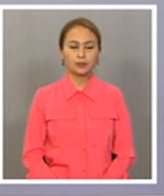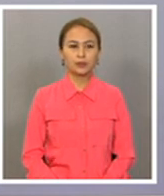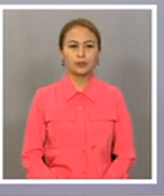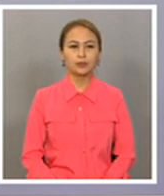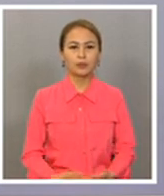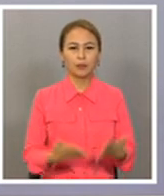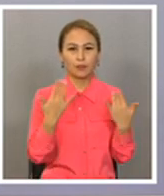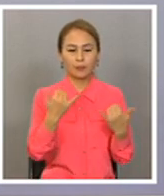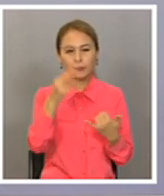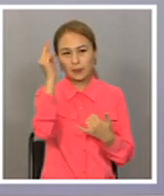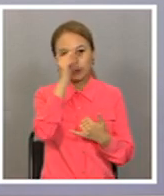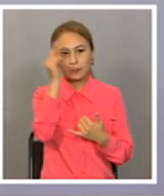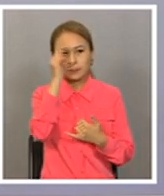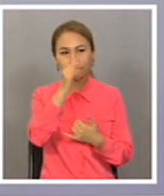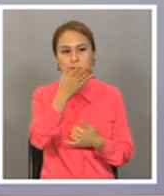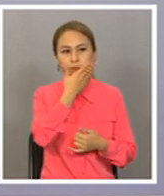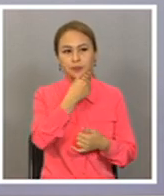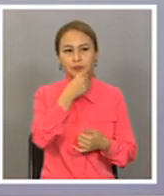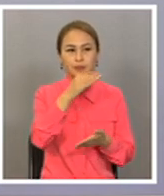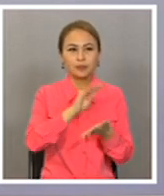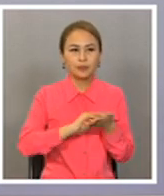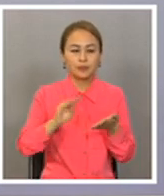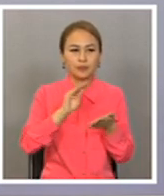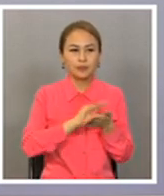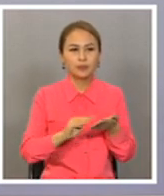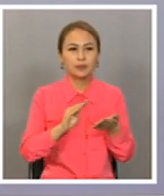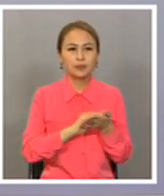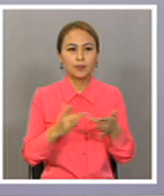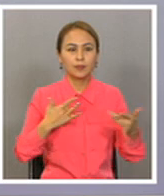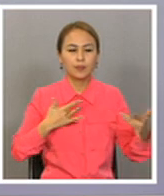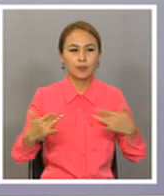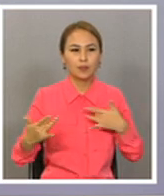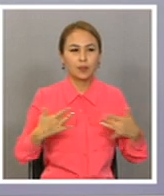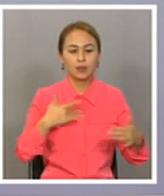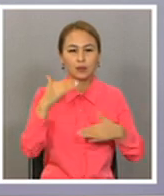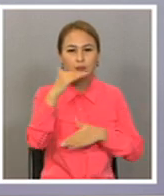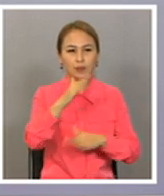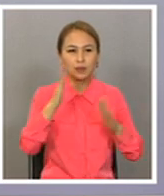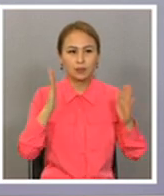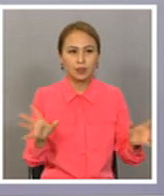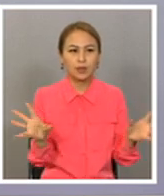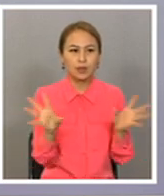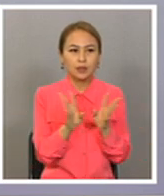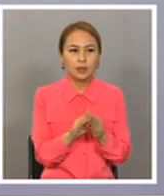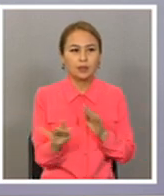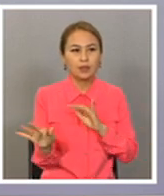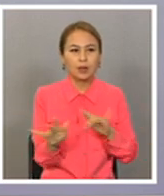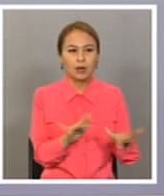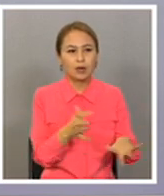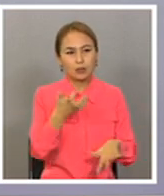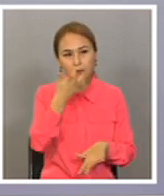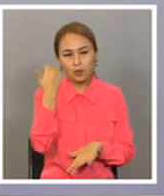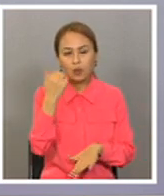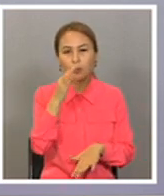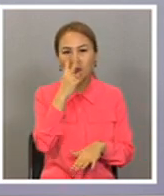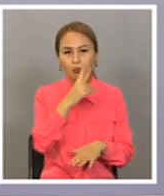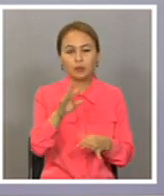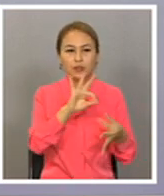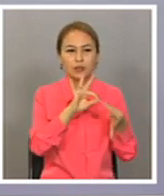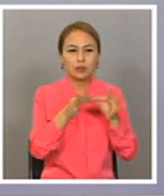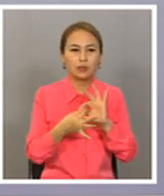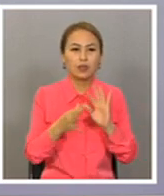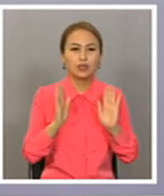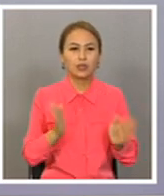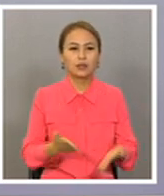Бүгінгі сабақта көркем шығармадағы кейіпкерлер портреті мен іс-әрекеті арқылы